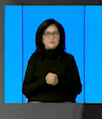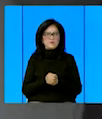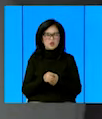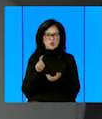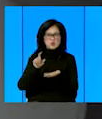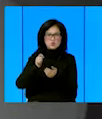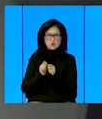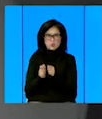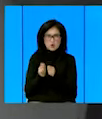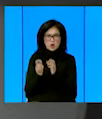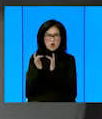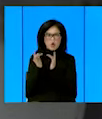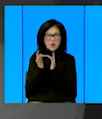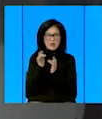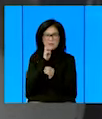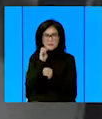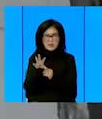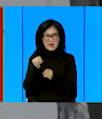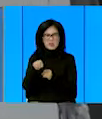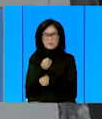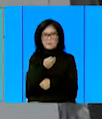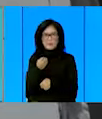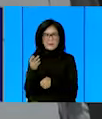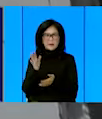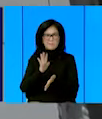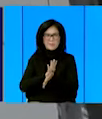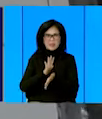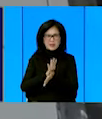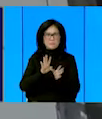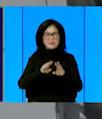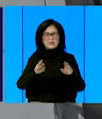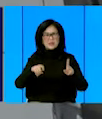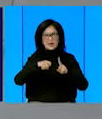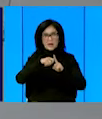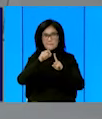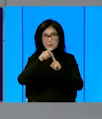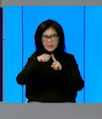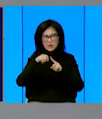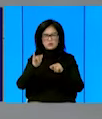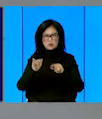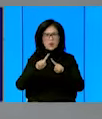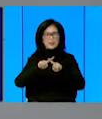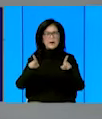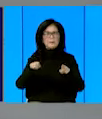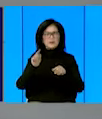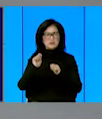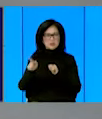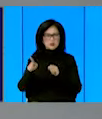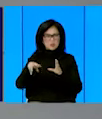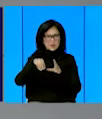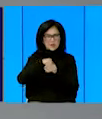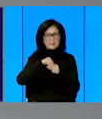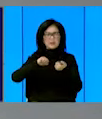online, KPK mengaku ada beberapa nama mantan pegawai KPK yang masuk di daftar pemain judi online, namun sudah diberhentikan karena terlibat